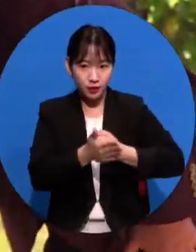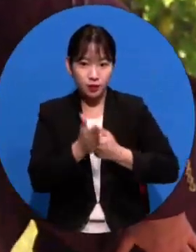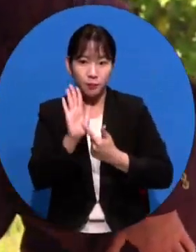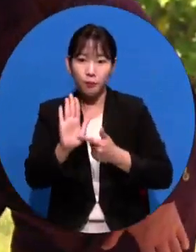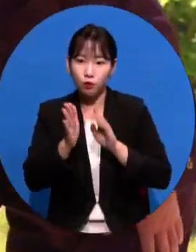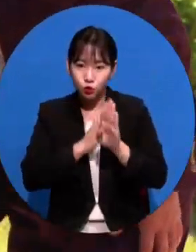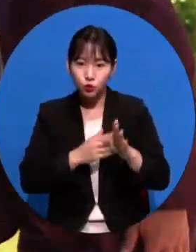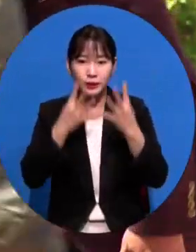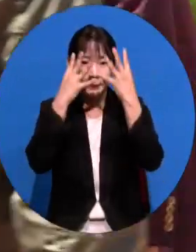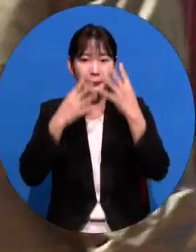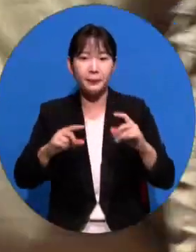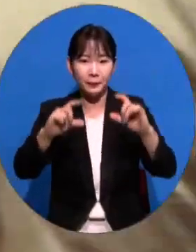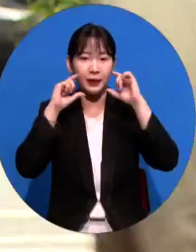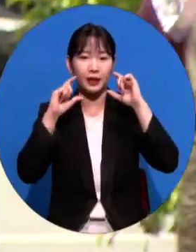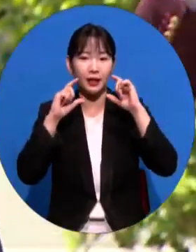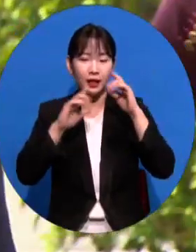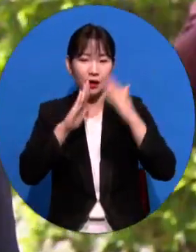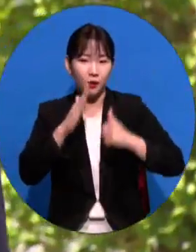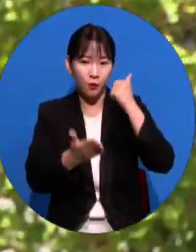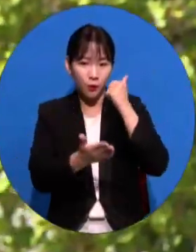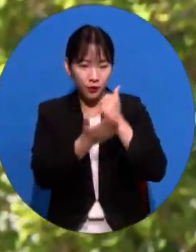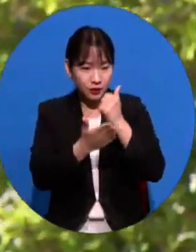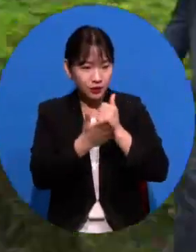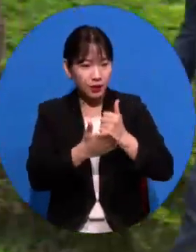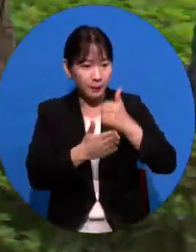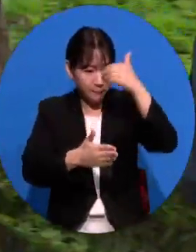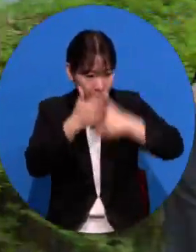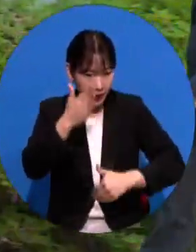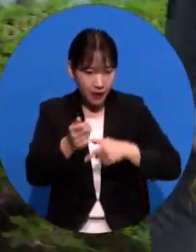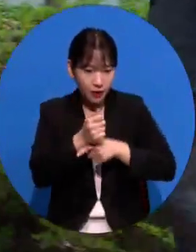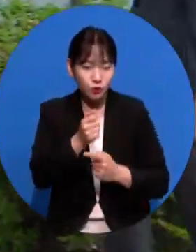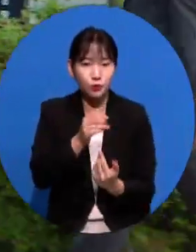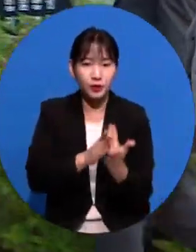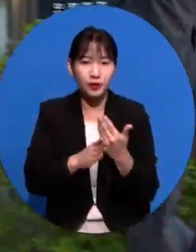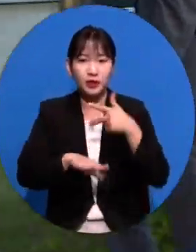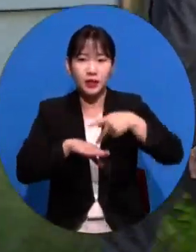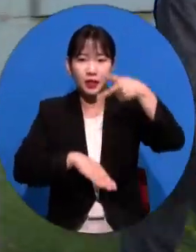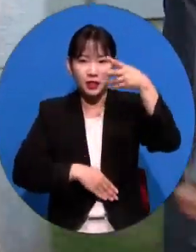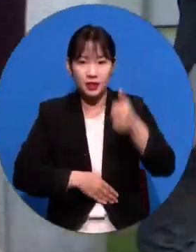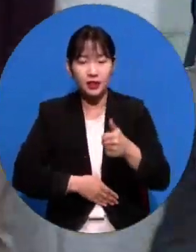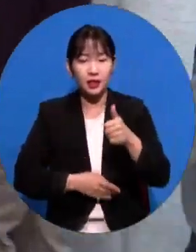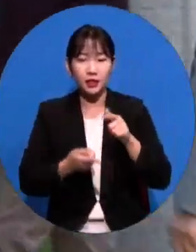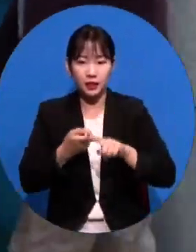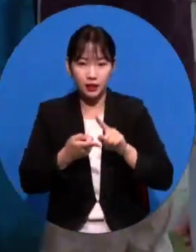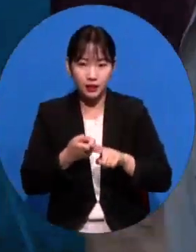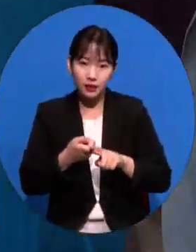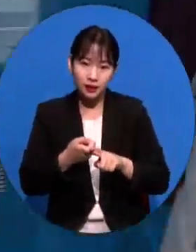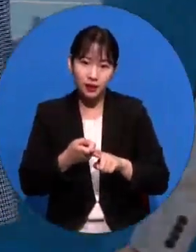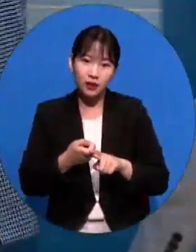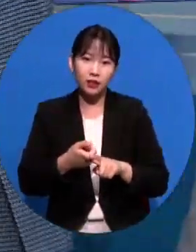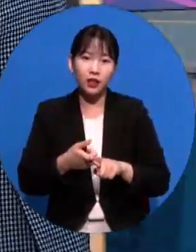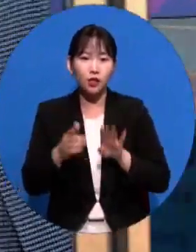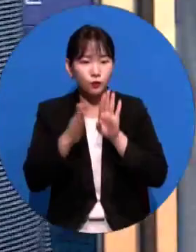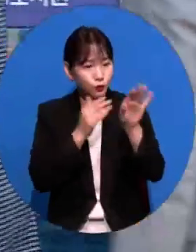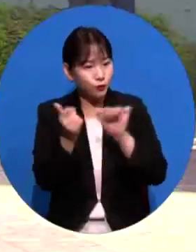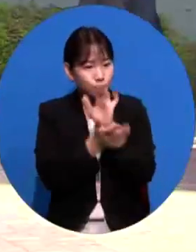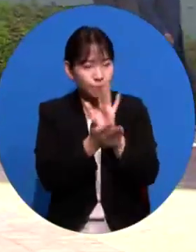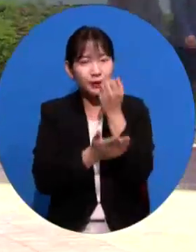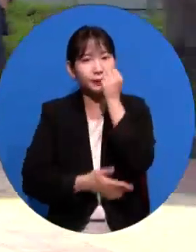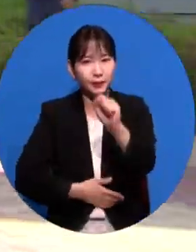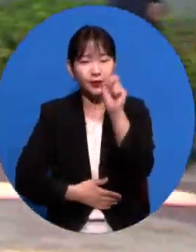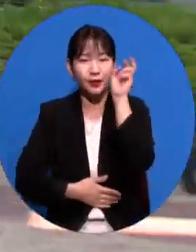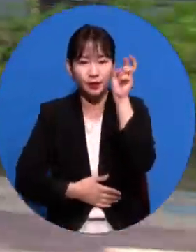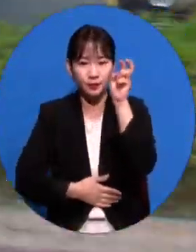징역형을 선고받아 공천 배제 사유가 발생한 친한 군수 후보를 놓고도 후폭풍은 불가피합니다